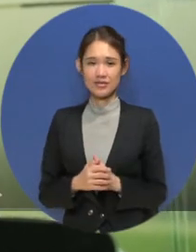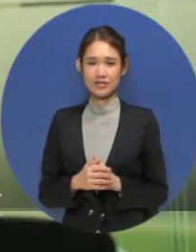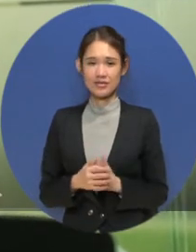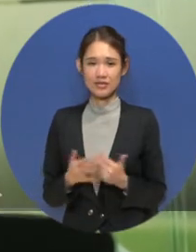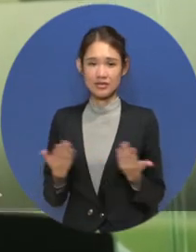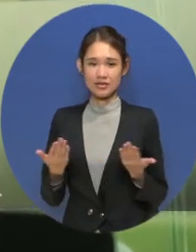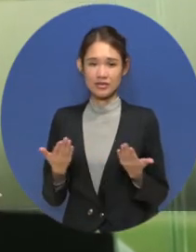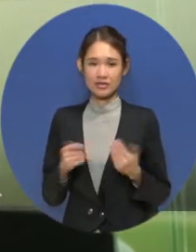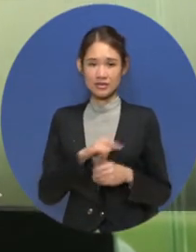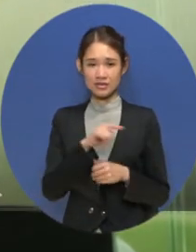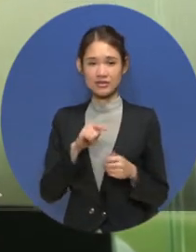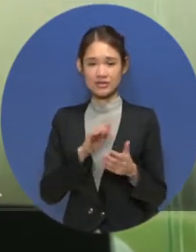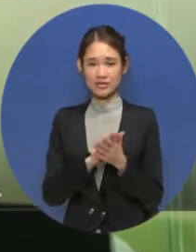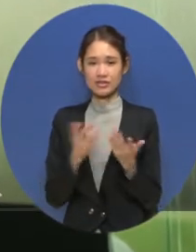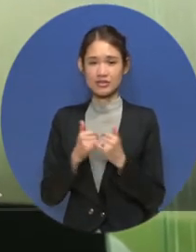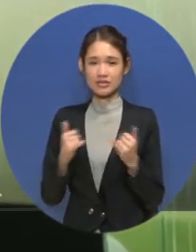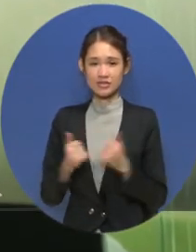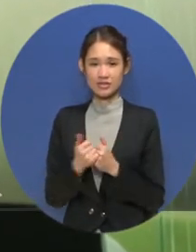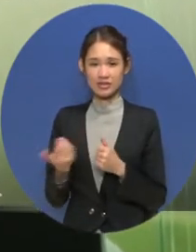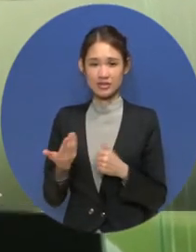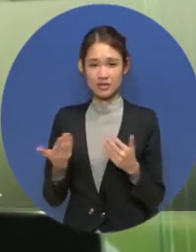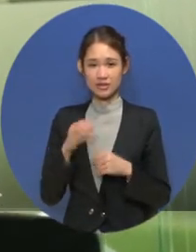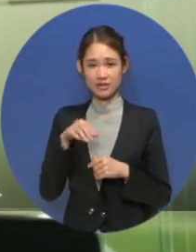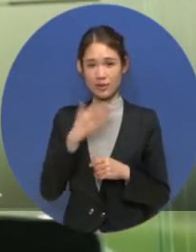같이 여기 직원분들이랑 일해보시니까 어떠세요?